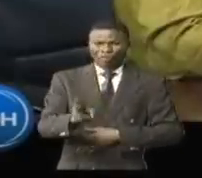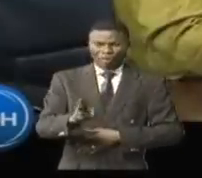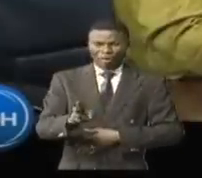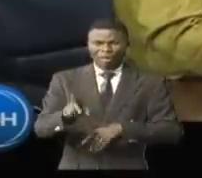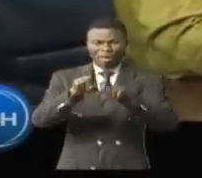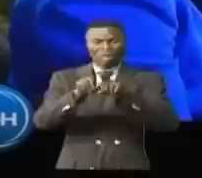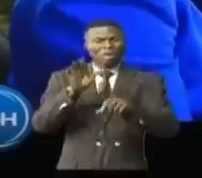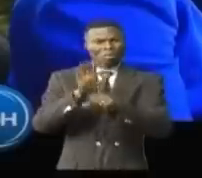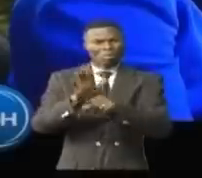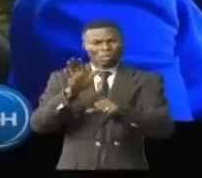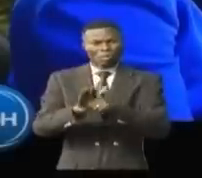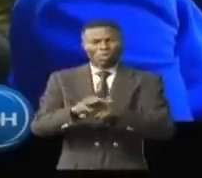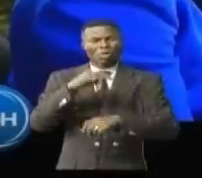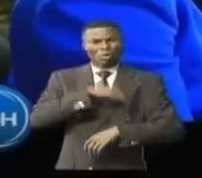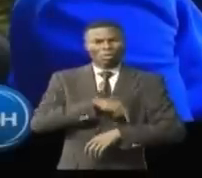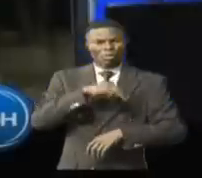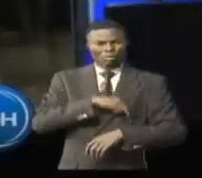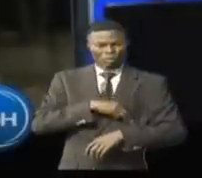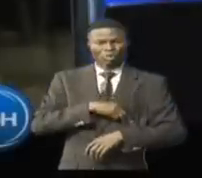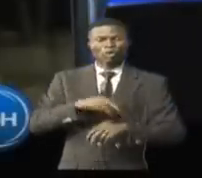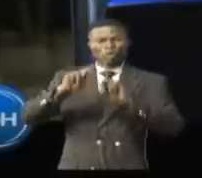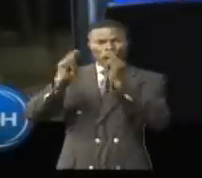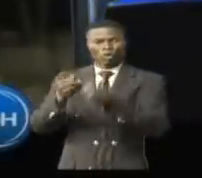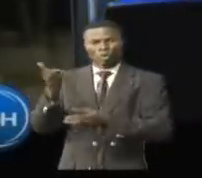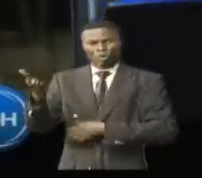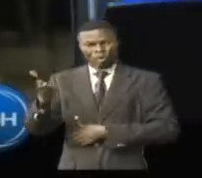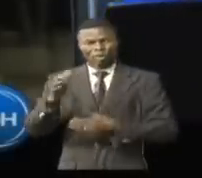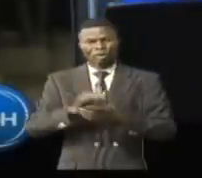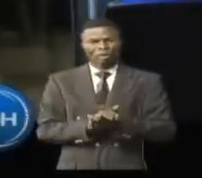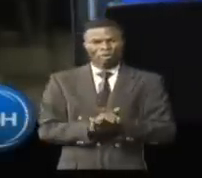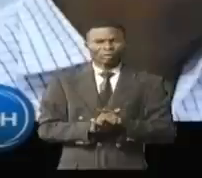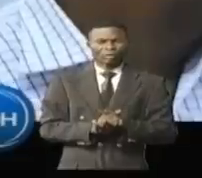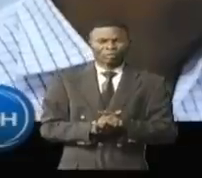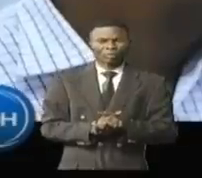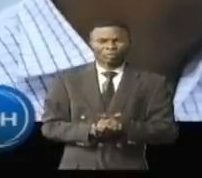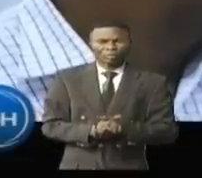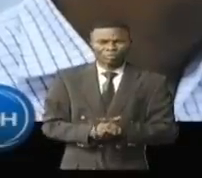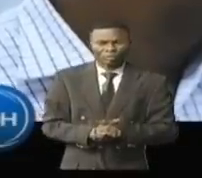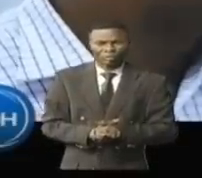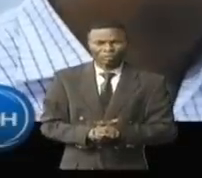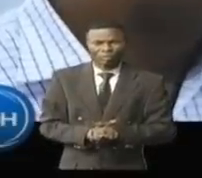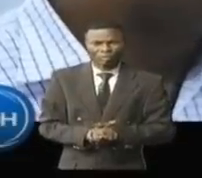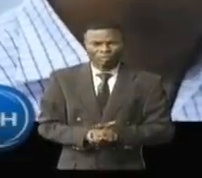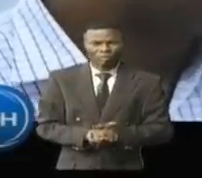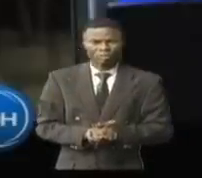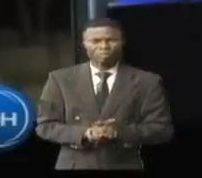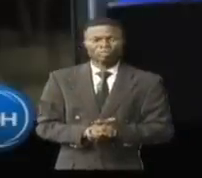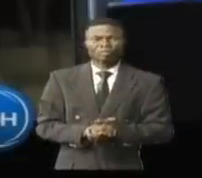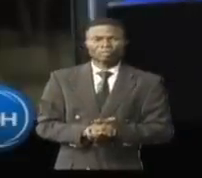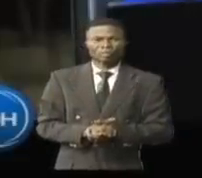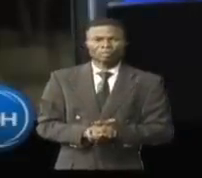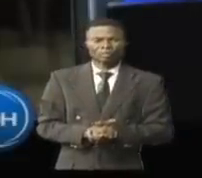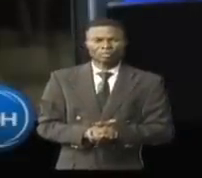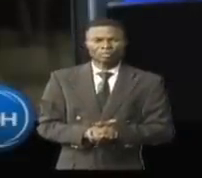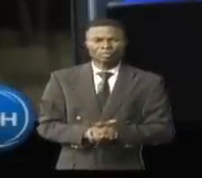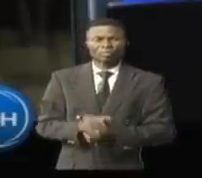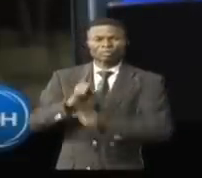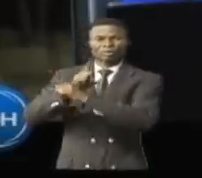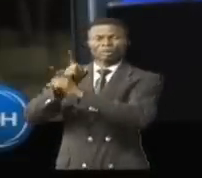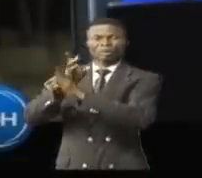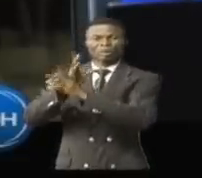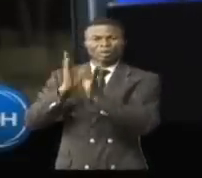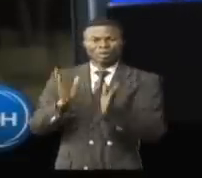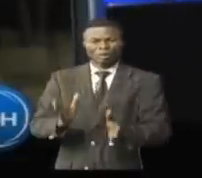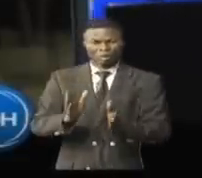de différentes missions de l'ARE. Three main visions, which are regulation, protection